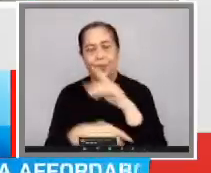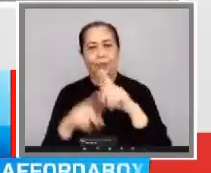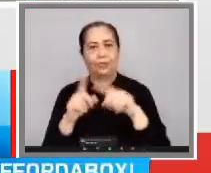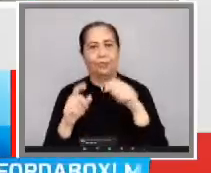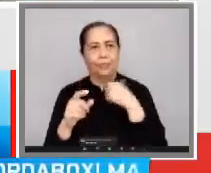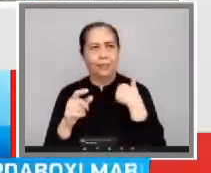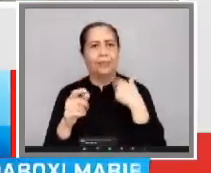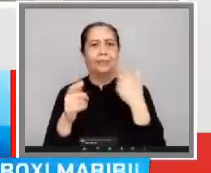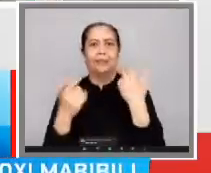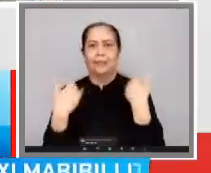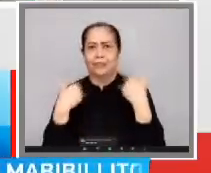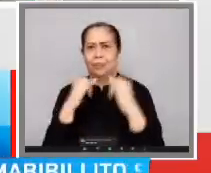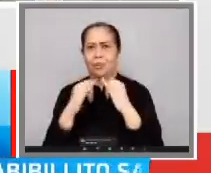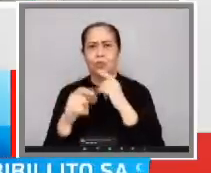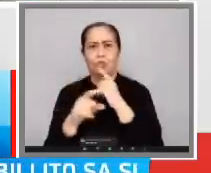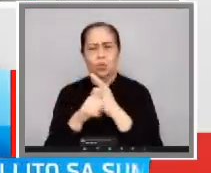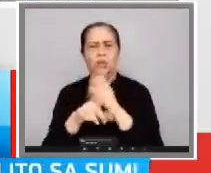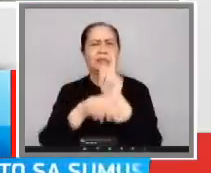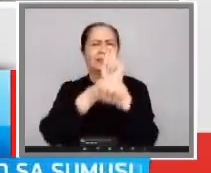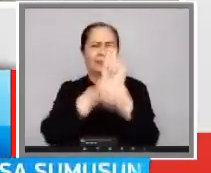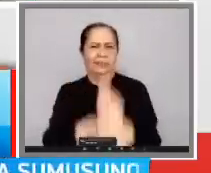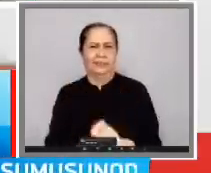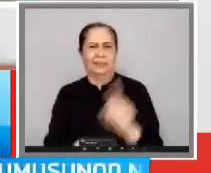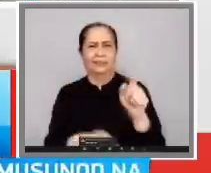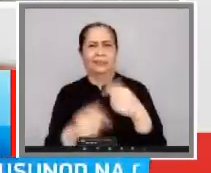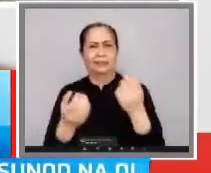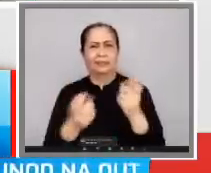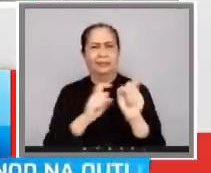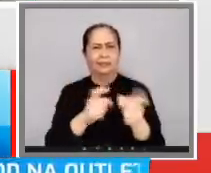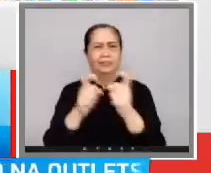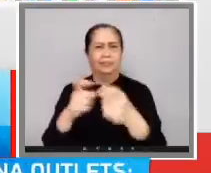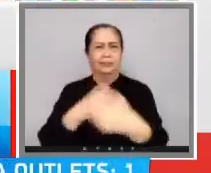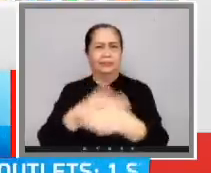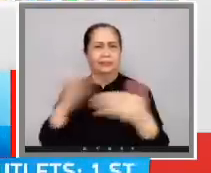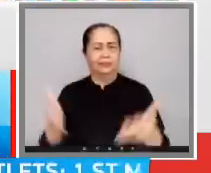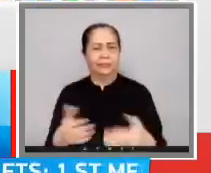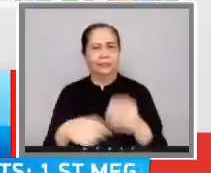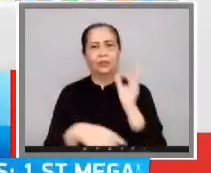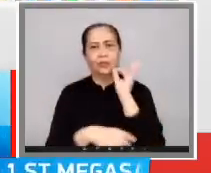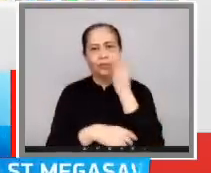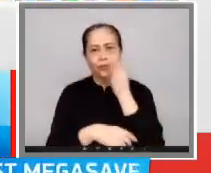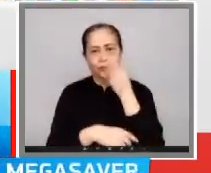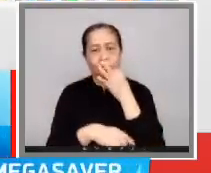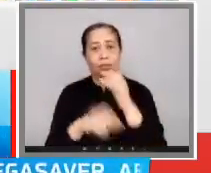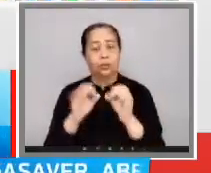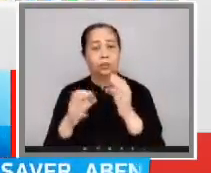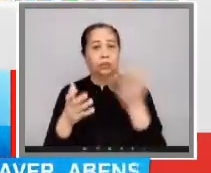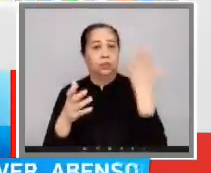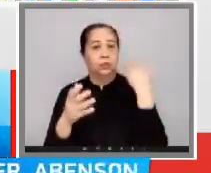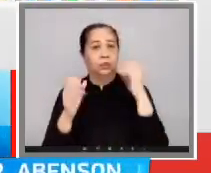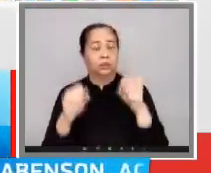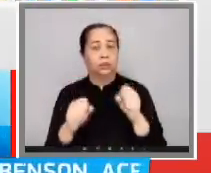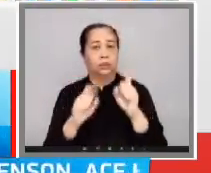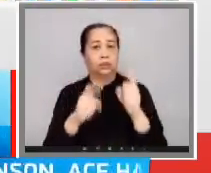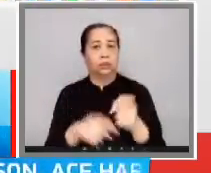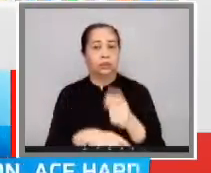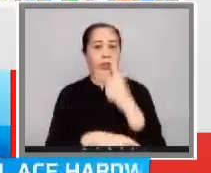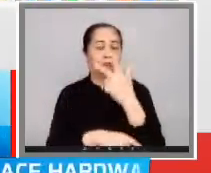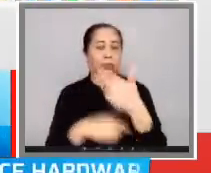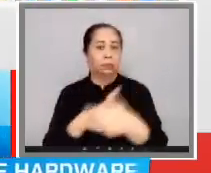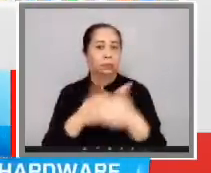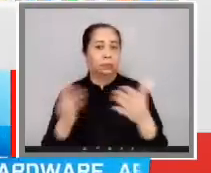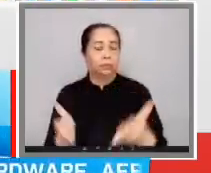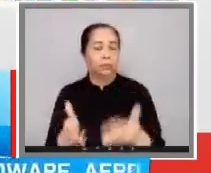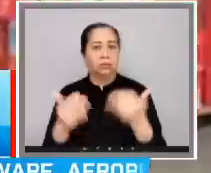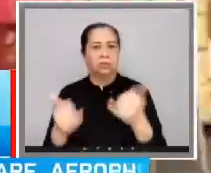dito, Rafi, na talagang tradisyon na talaga nila magregalo ng mga kahon-kahon na prutas. Pero kung dati, kaya doon nila magbigay ng 3 box sa isang tao, ngayon